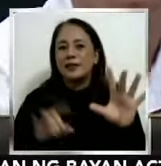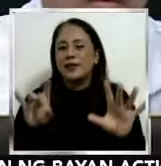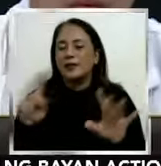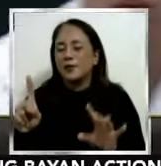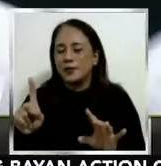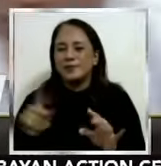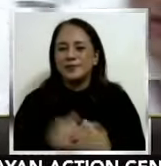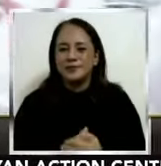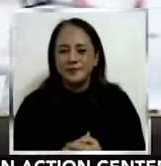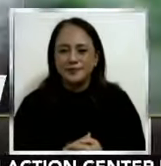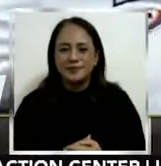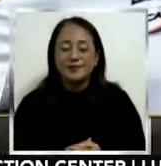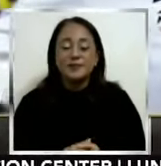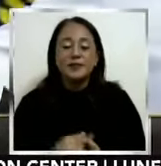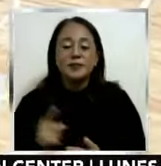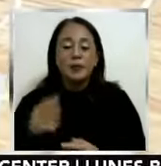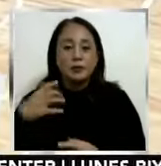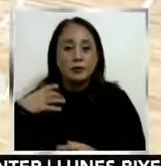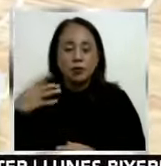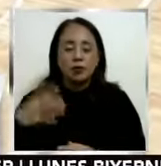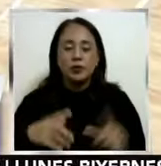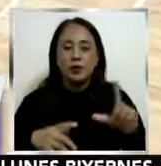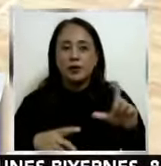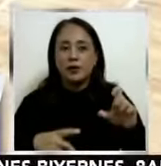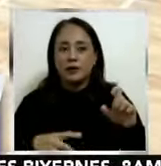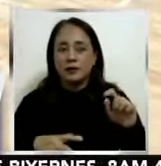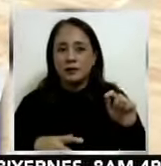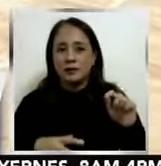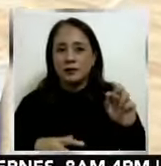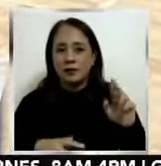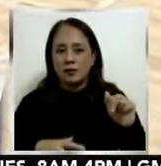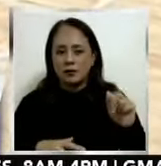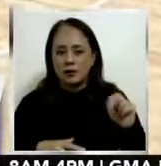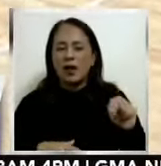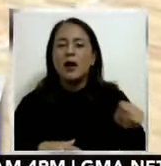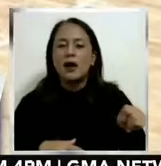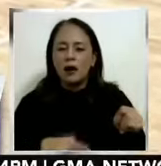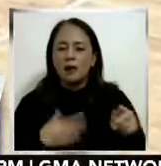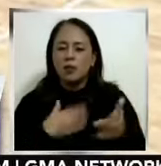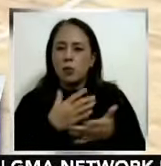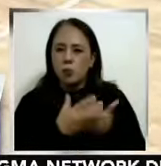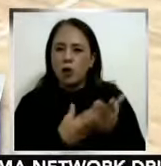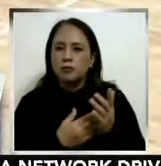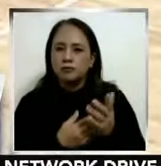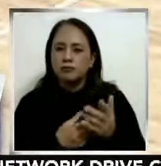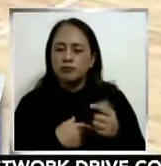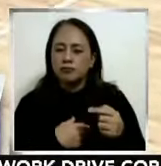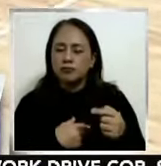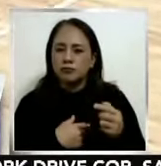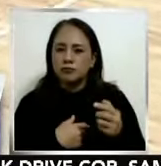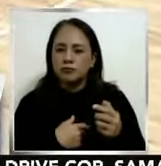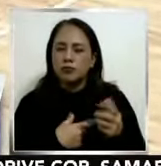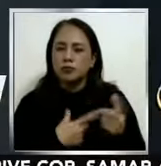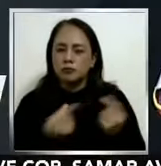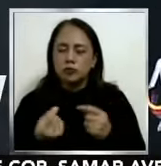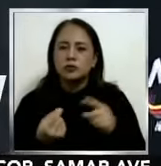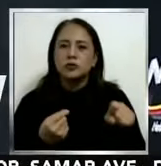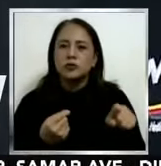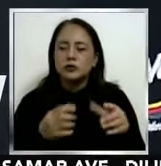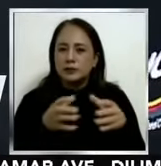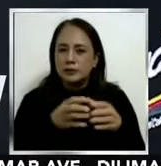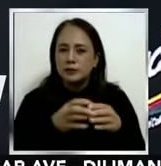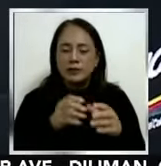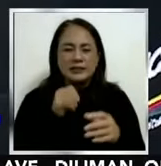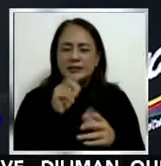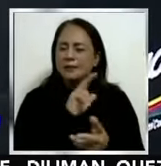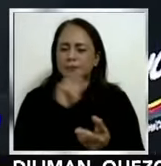85-81. Para sa coach ng Letran Squires, may isang bagay raw na gusto niyang pagtuunan ng kanyang team sa susunod pang laban. Hindi perfect yung